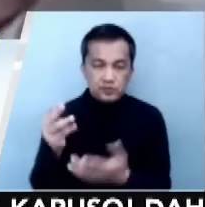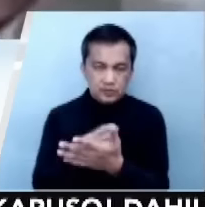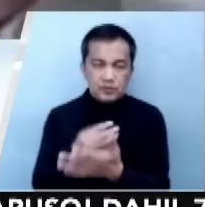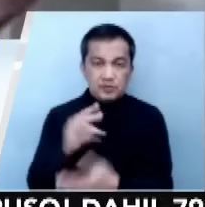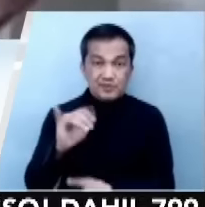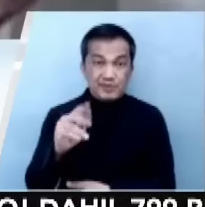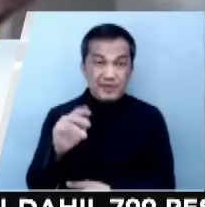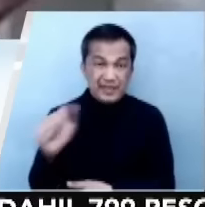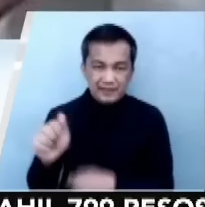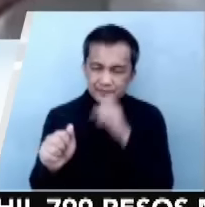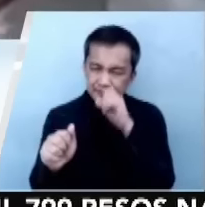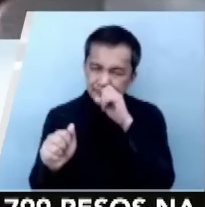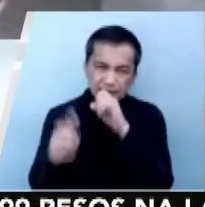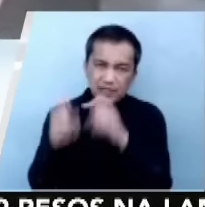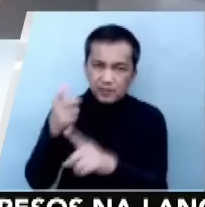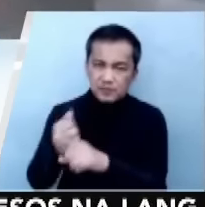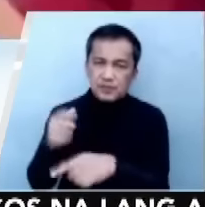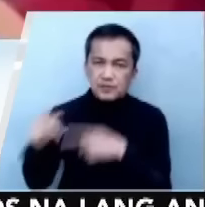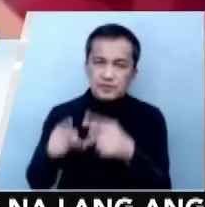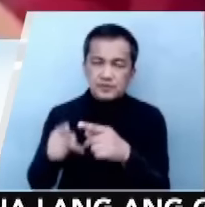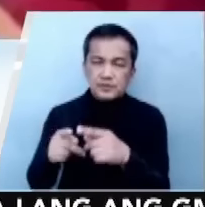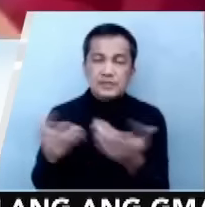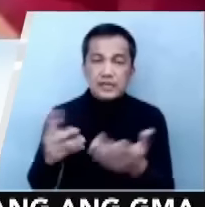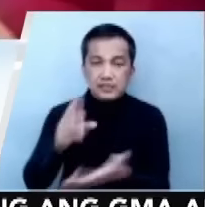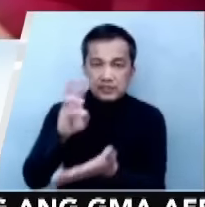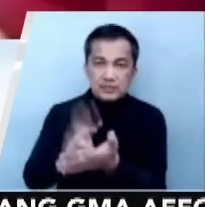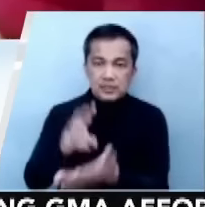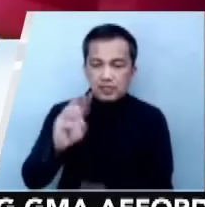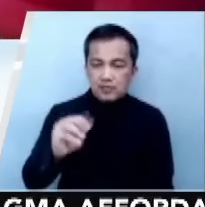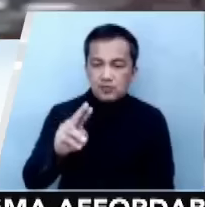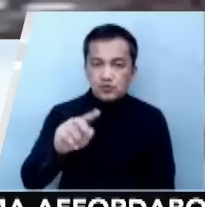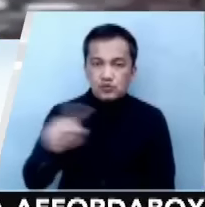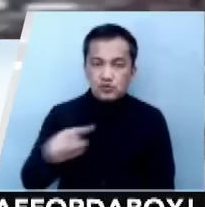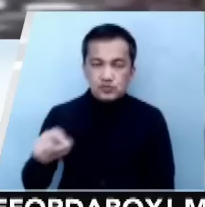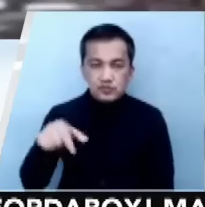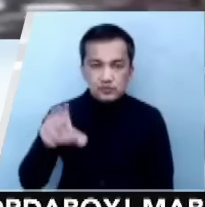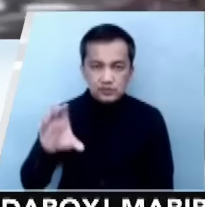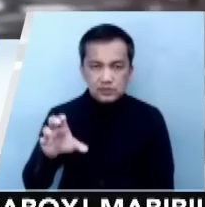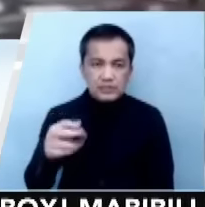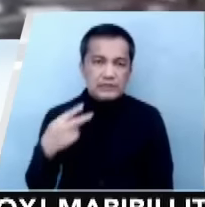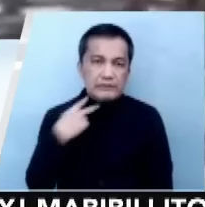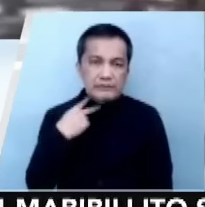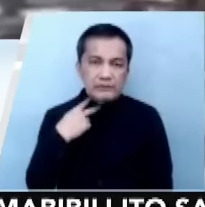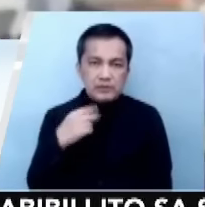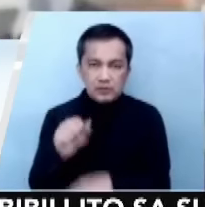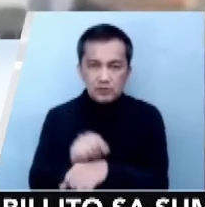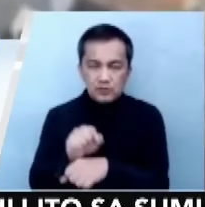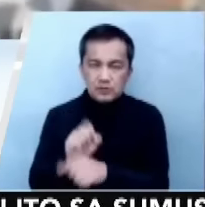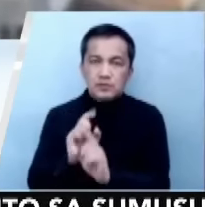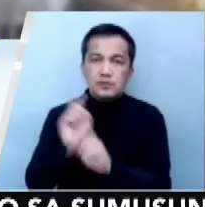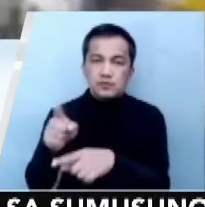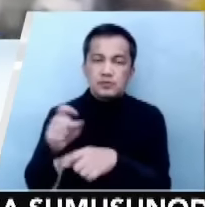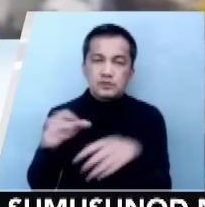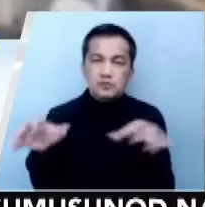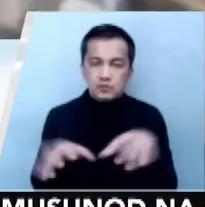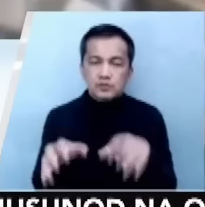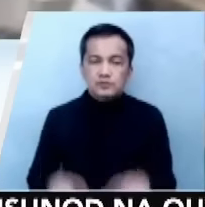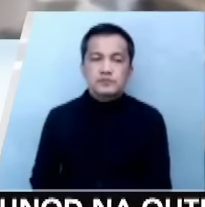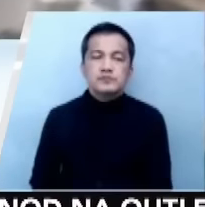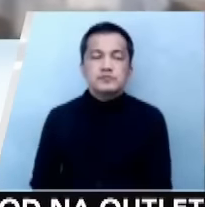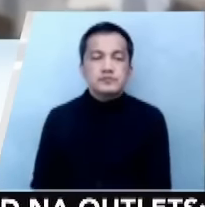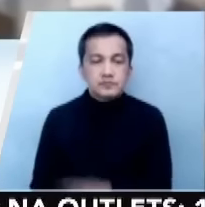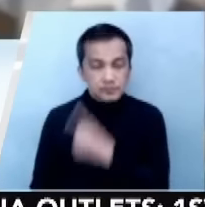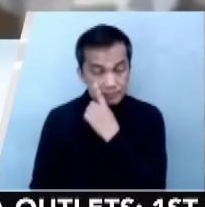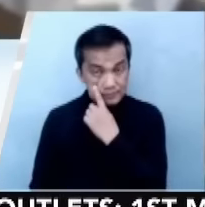ang ilang pasahero sa Muñoz sa Quezon City. Naipit tuloy ang mga empleyadong papasok sa trabaho. Ngayon lang po to. Ulit na po